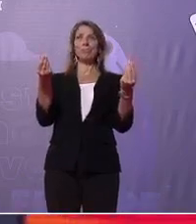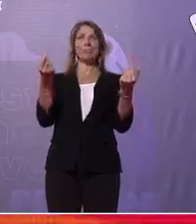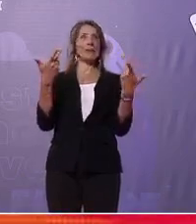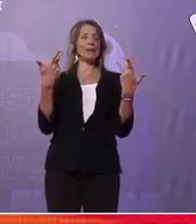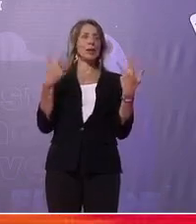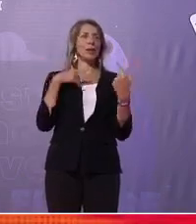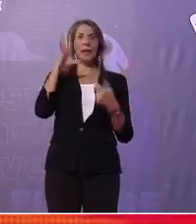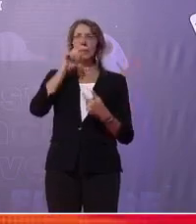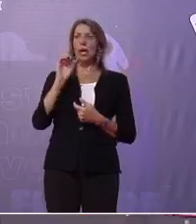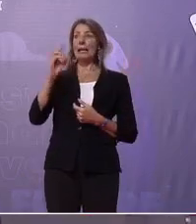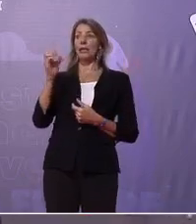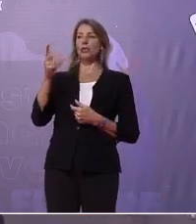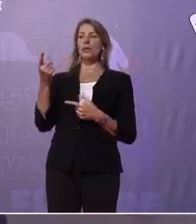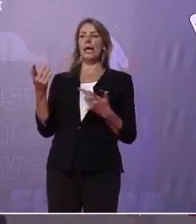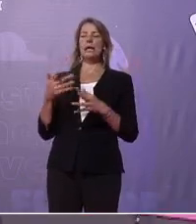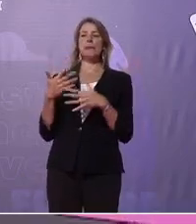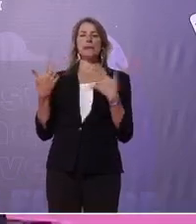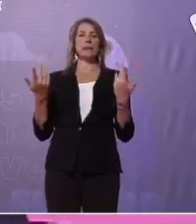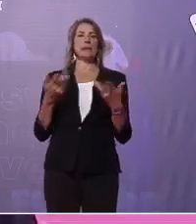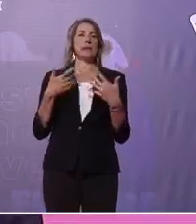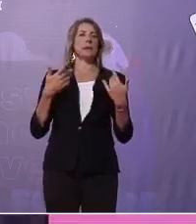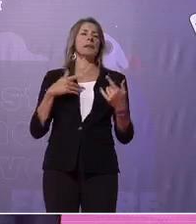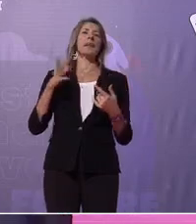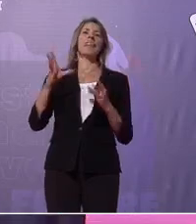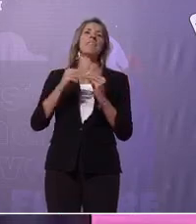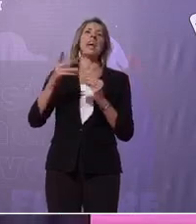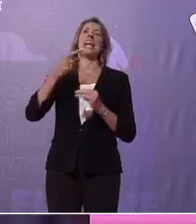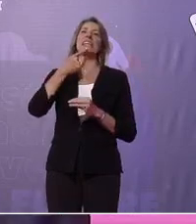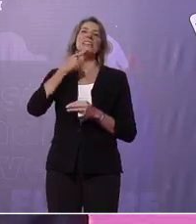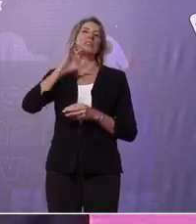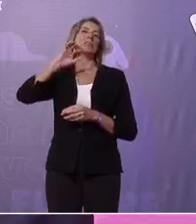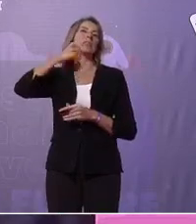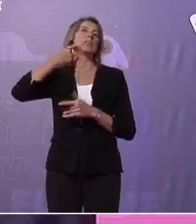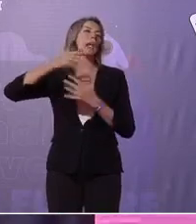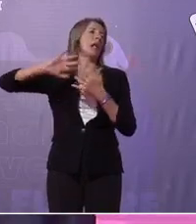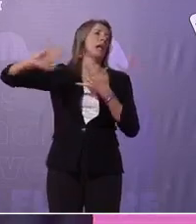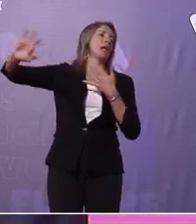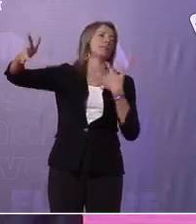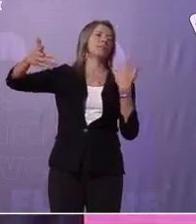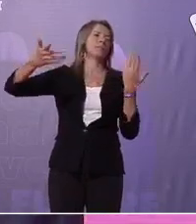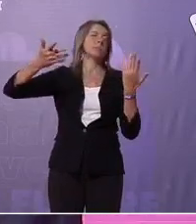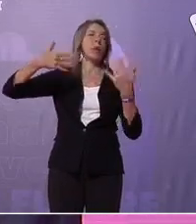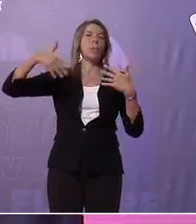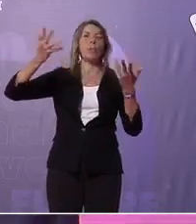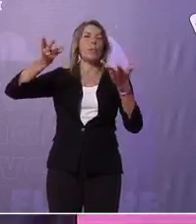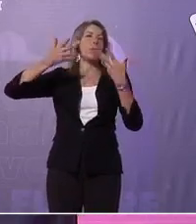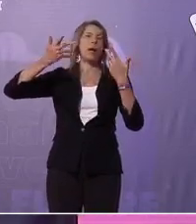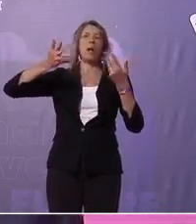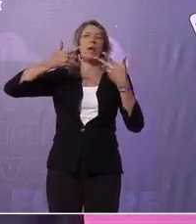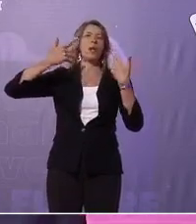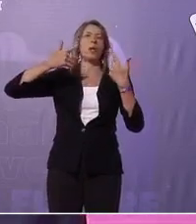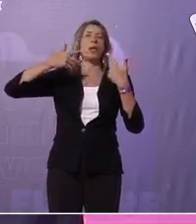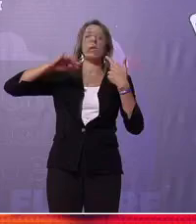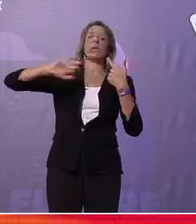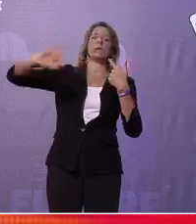il digitale non è né quelle cose che vengono fatte stranamente né sono un qualcosa in